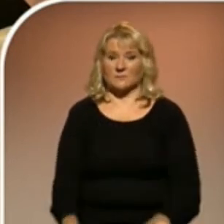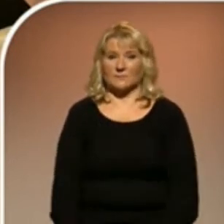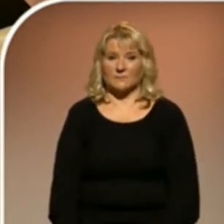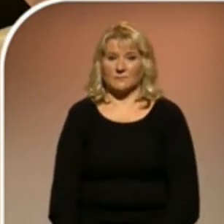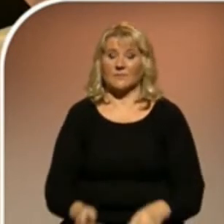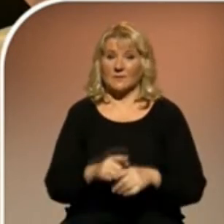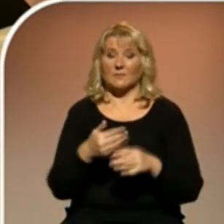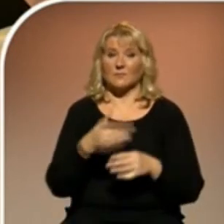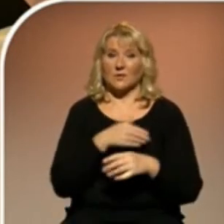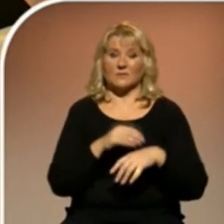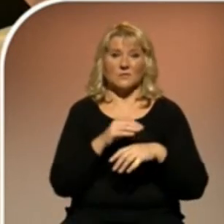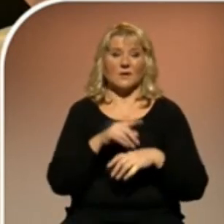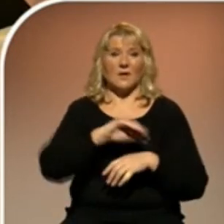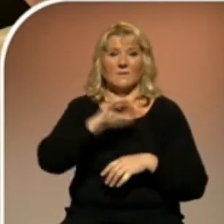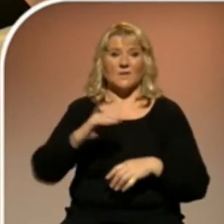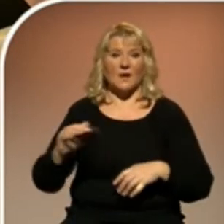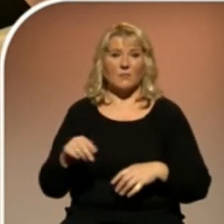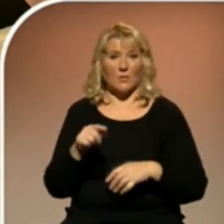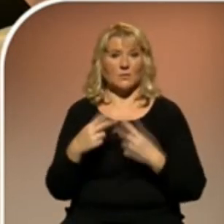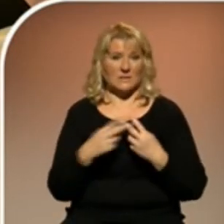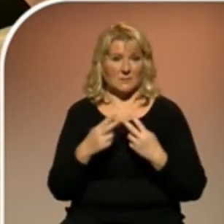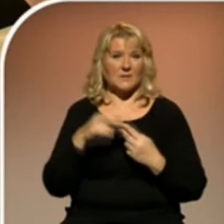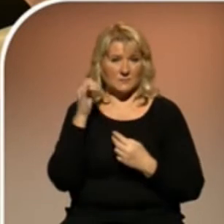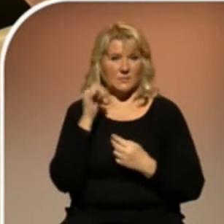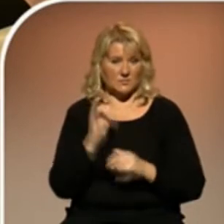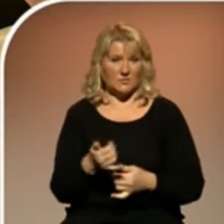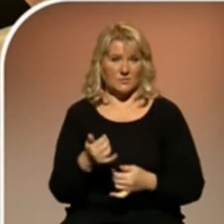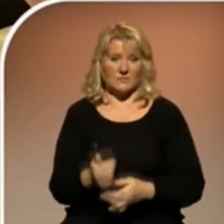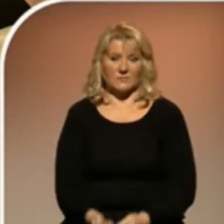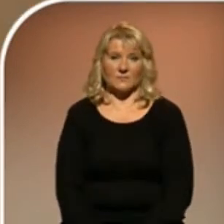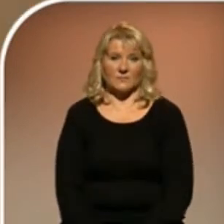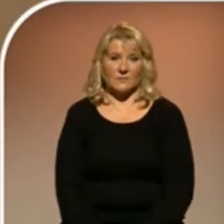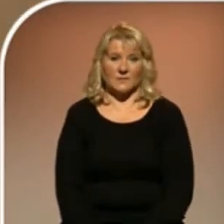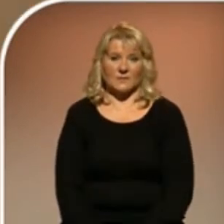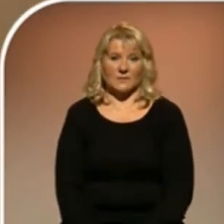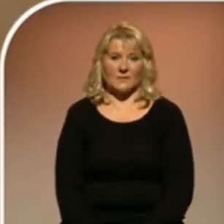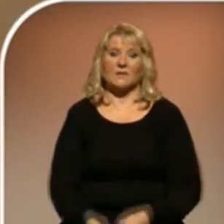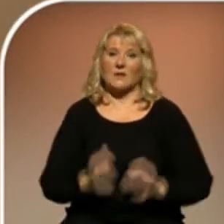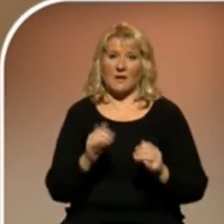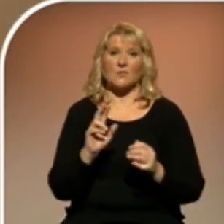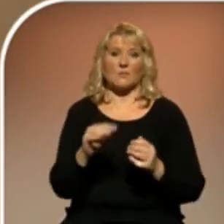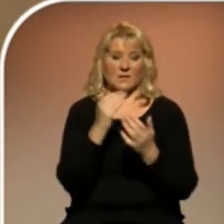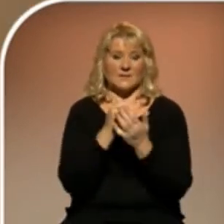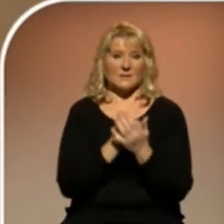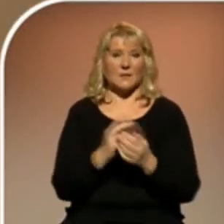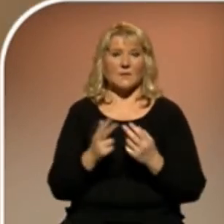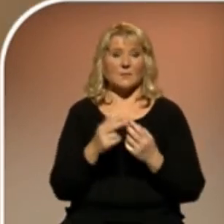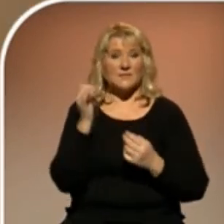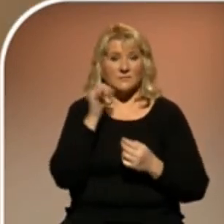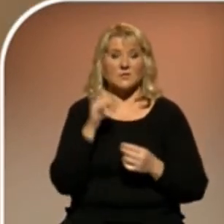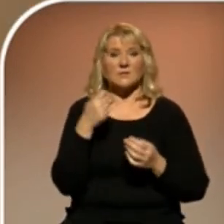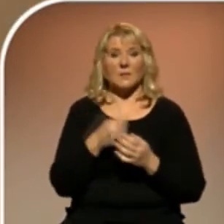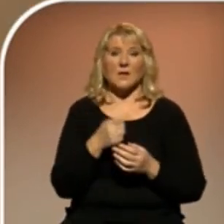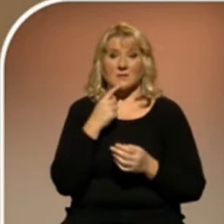zákulisí řekla, že velbloud vlastně je nebezpečné zvíře, se dá říct. Velbloud je vedený na seznamu nebezpečných zvířat, takže pro chov